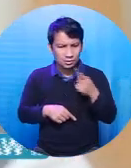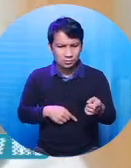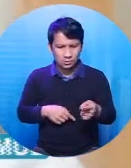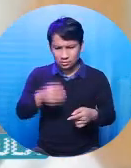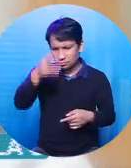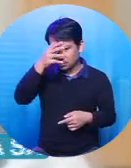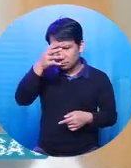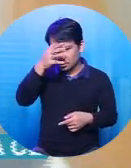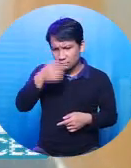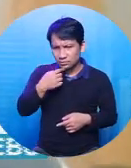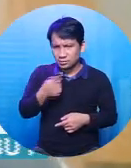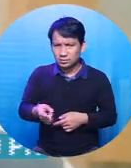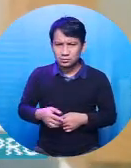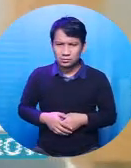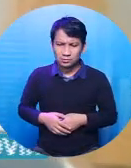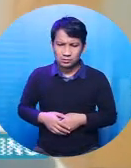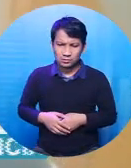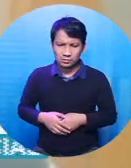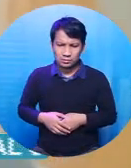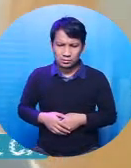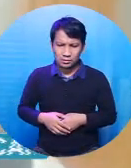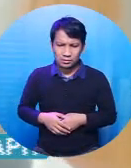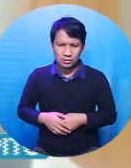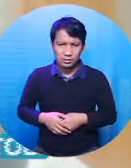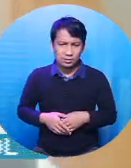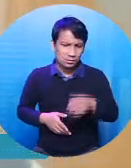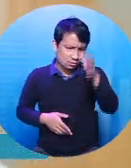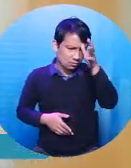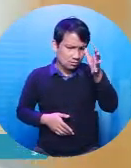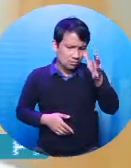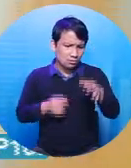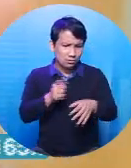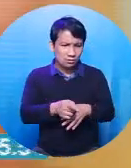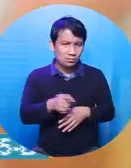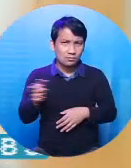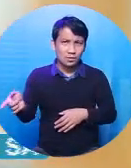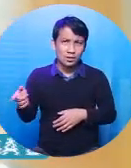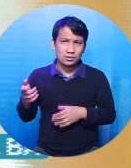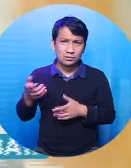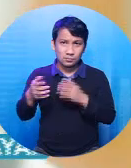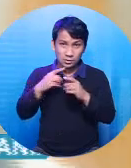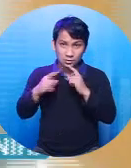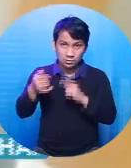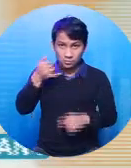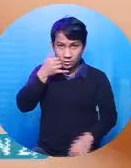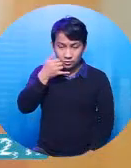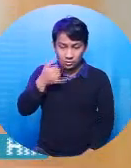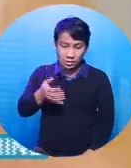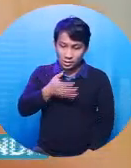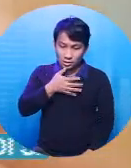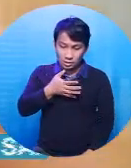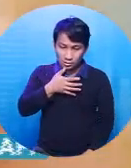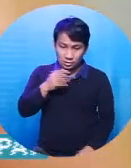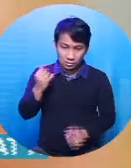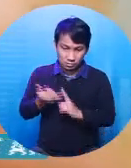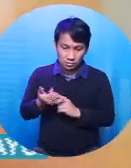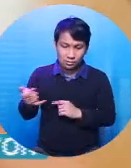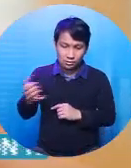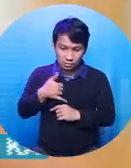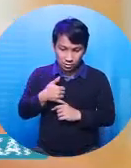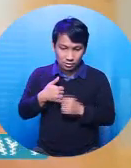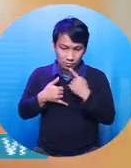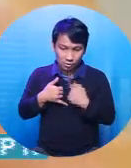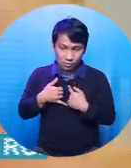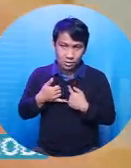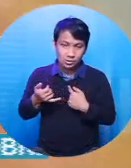ni Papa, sinabi ko yun kay Papa, sabi ko, Pa, andito si Mama. Sasabi, tumawag sa